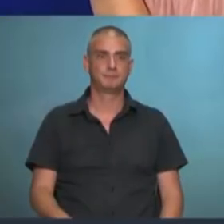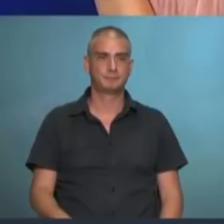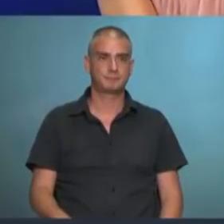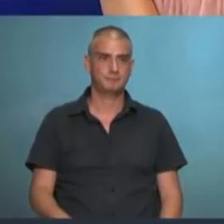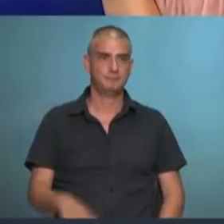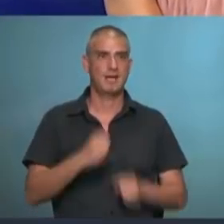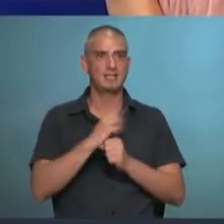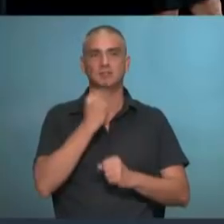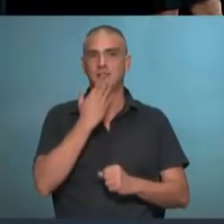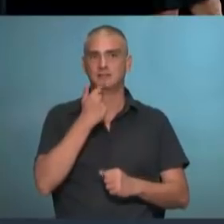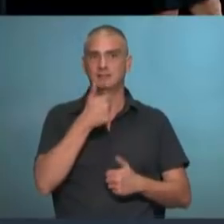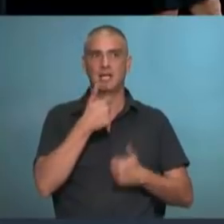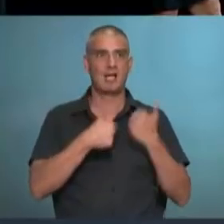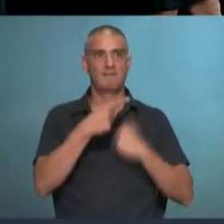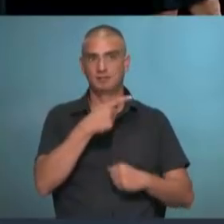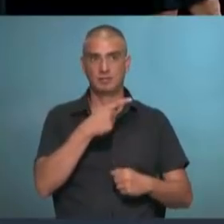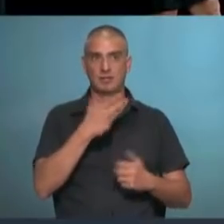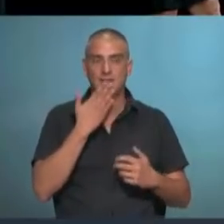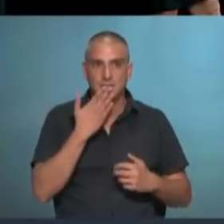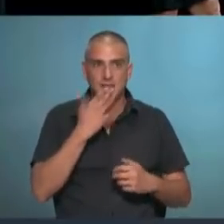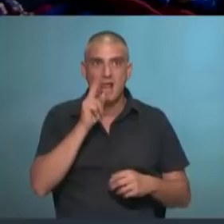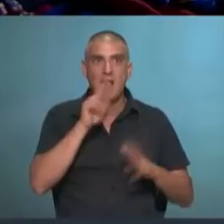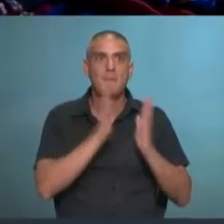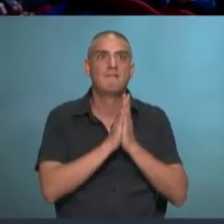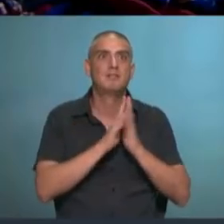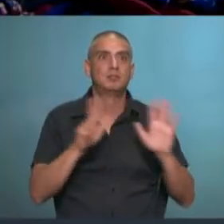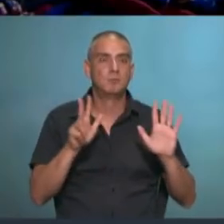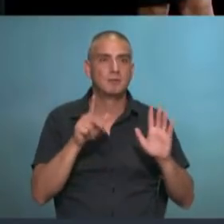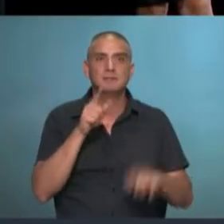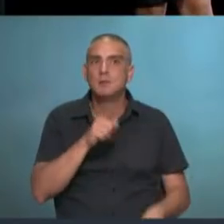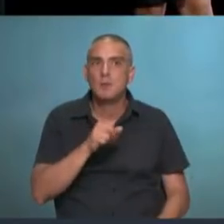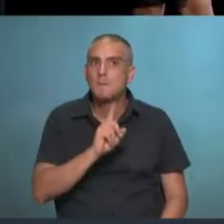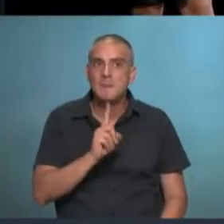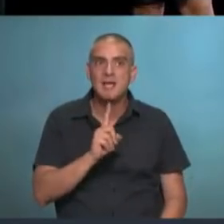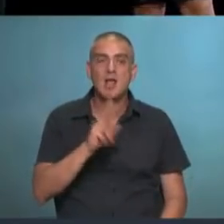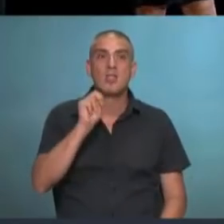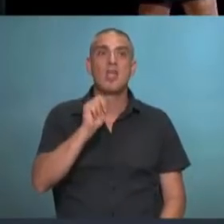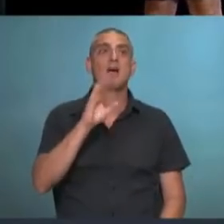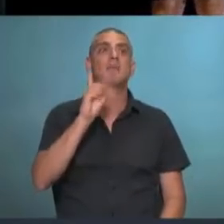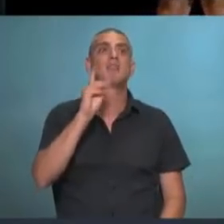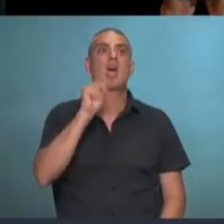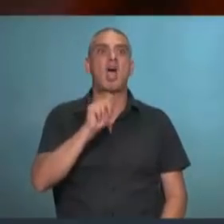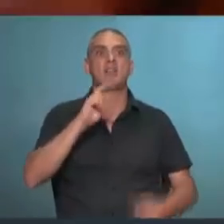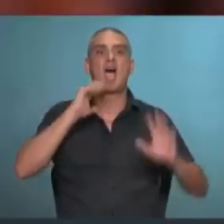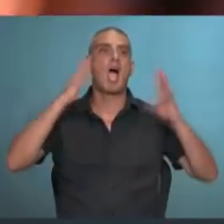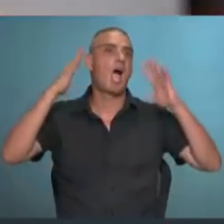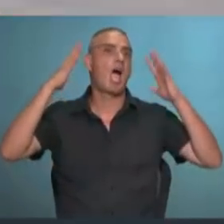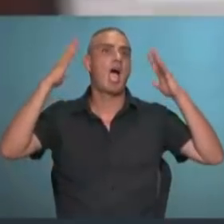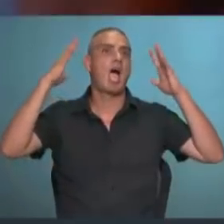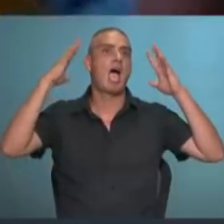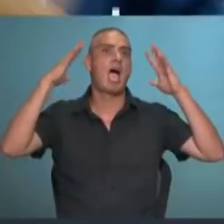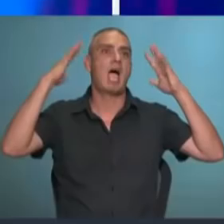הנציג של ישראל, אירוויזיון ג'וניור, אימאלה, 2018, הוא, היא, נועם דדון!